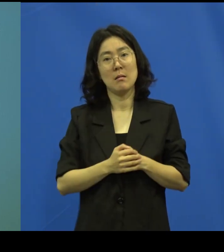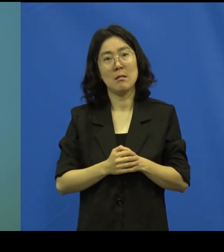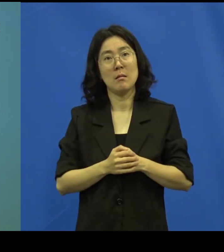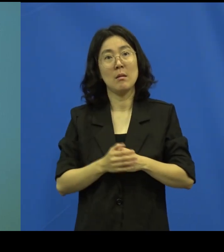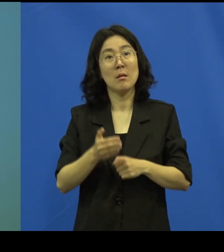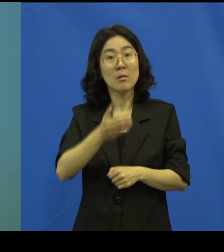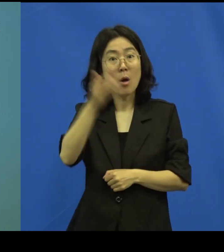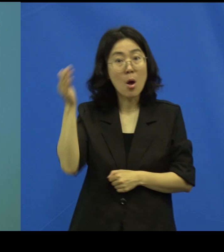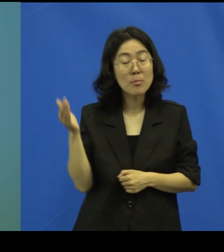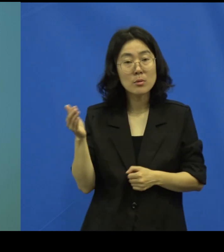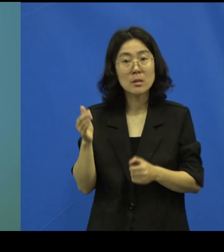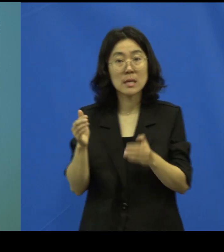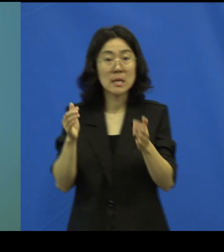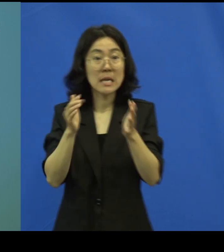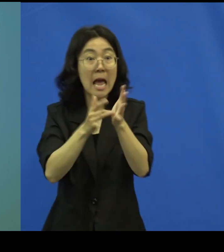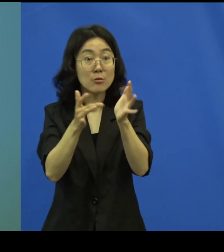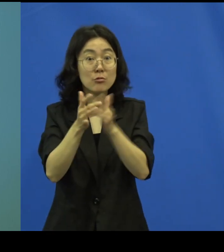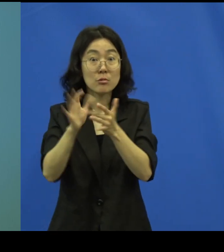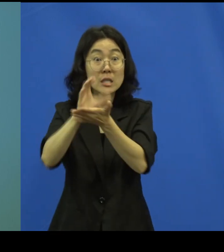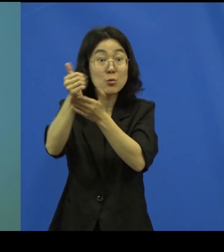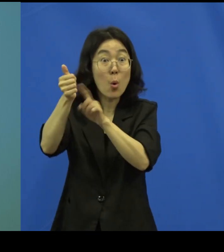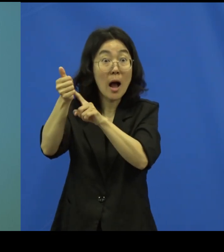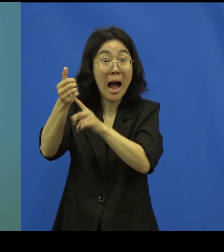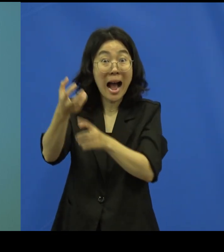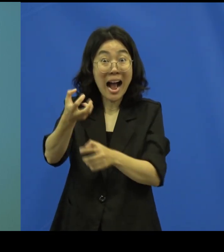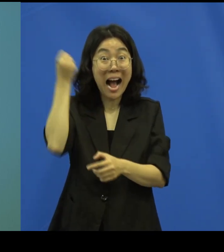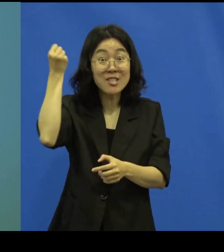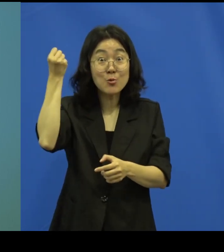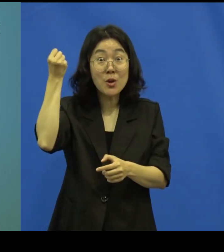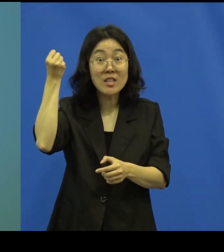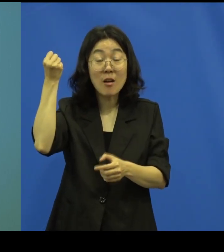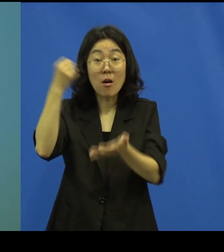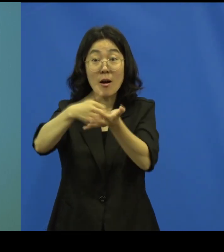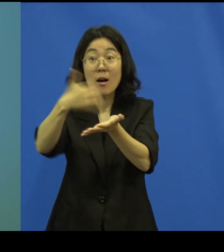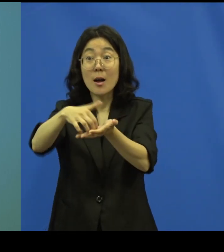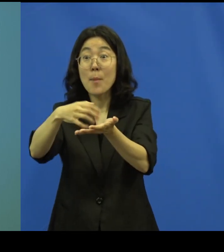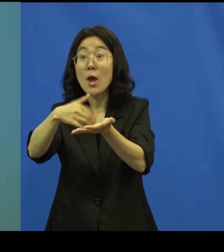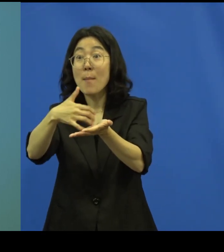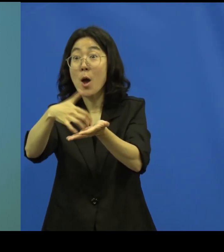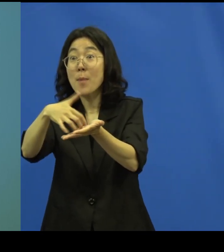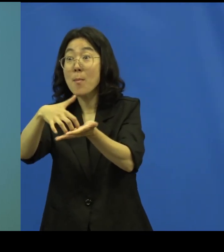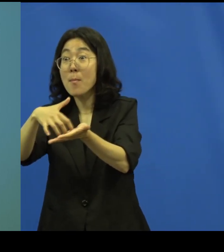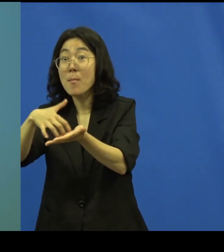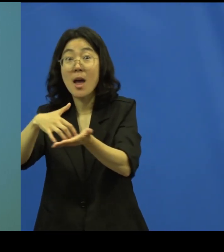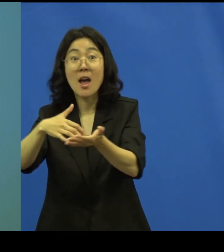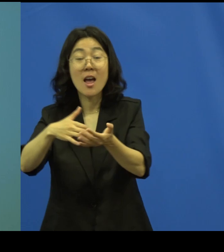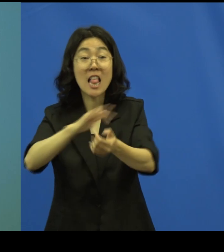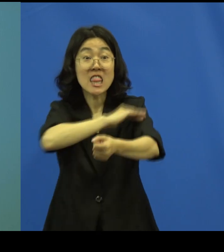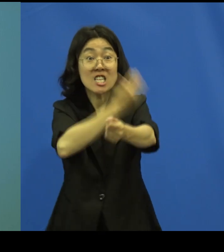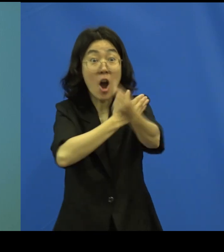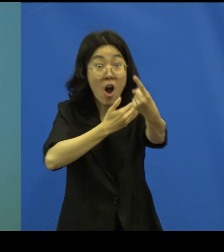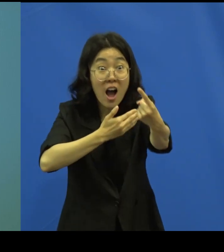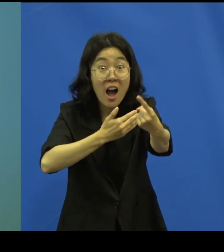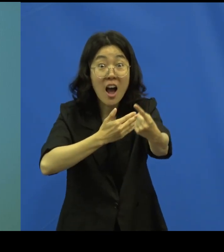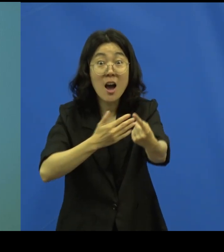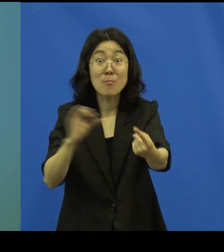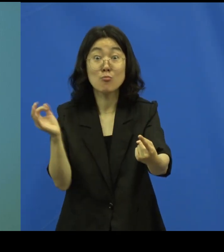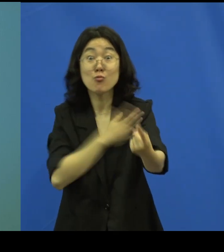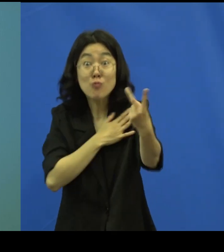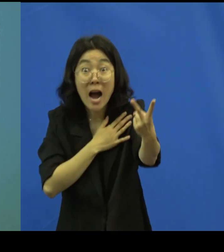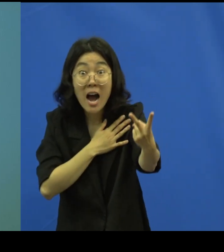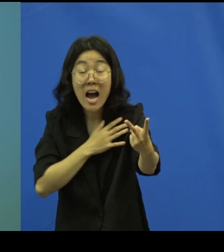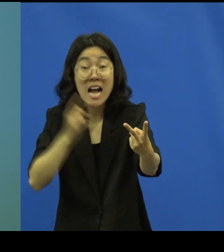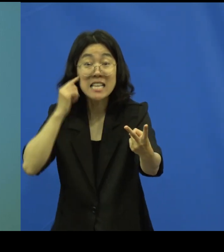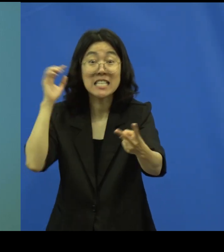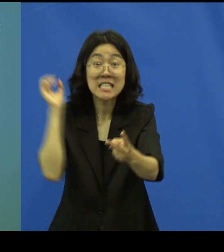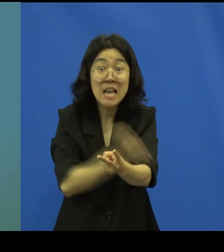여기에 그분이 가지고 계신 것을 몇 가지로 소개하고 있습니까? 능력과 부와